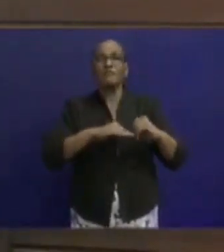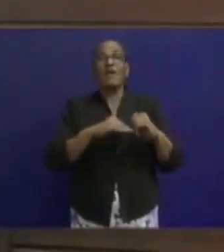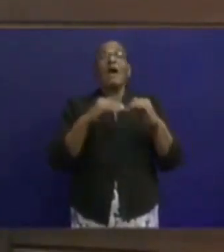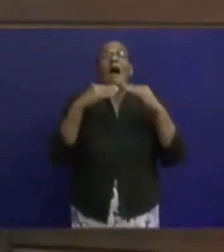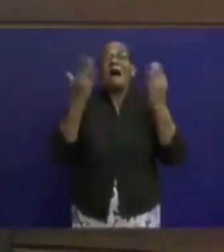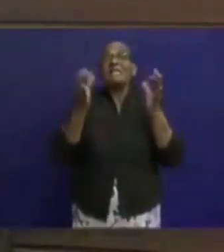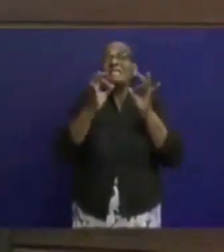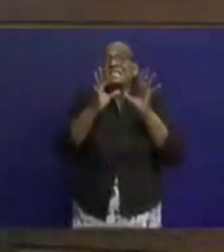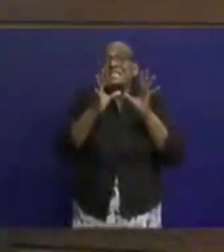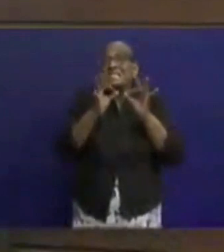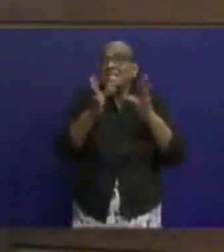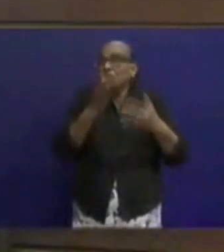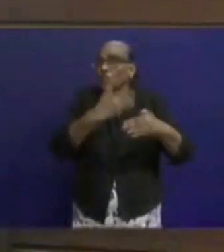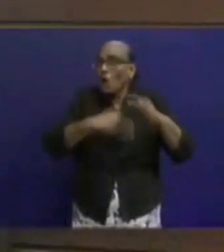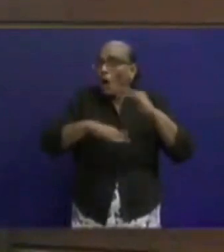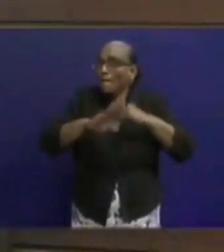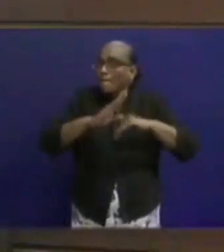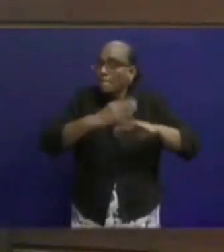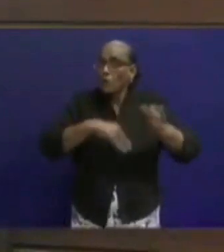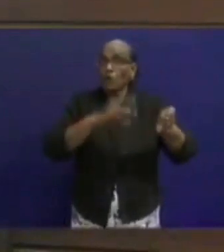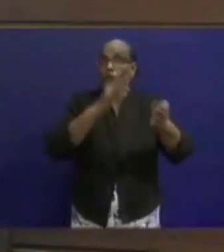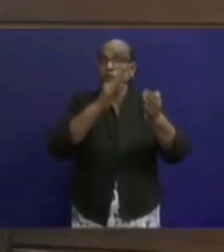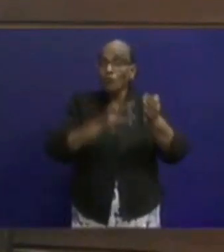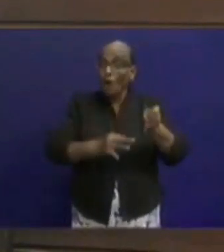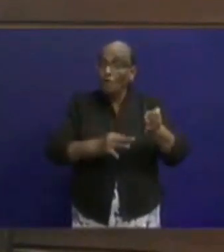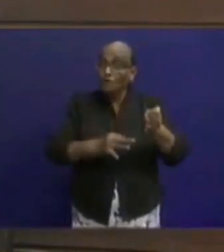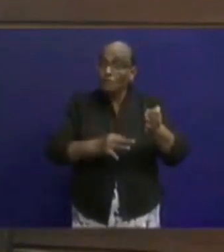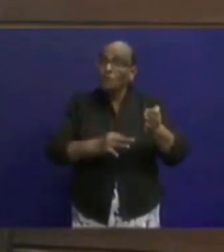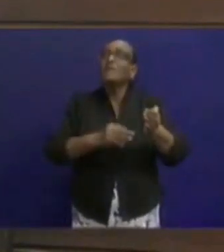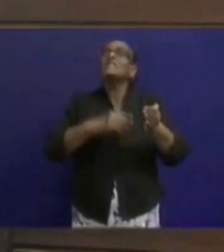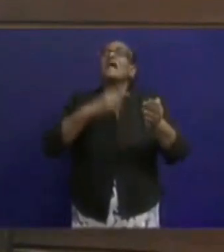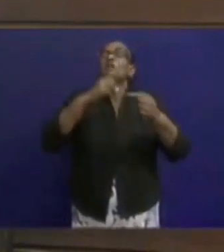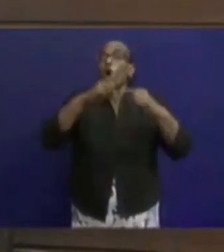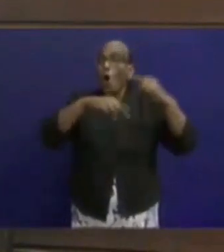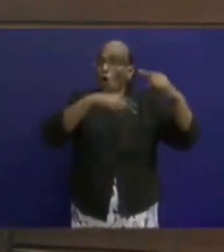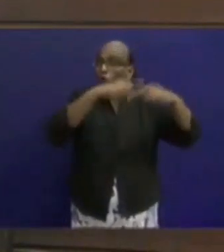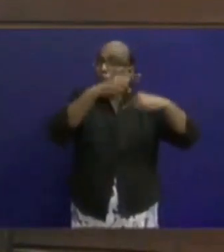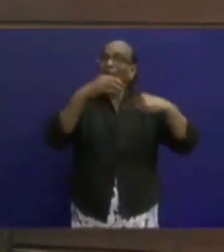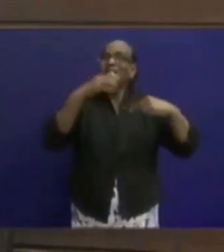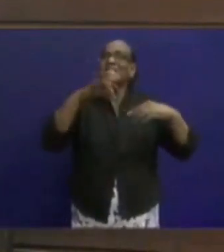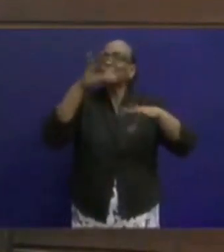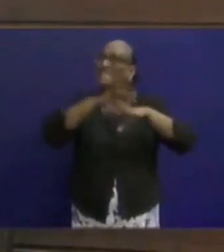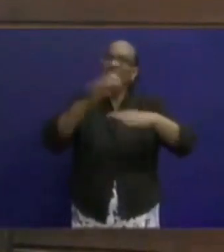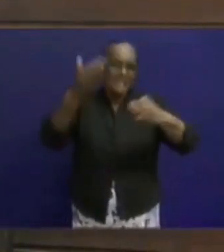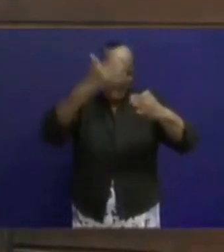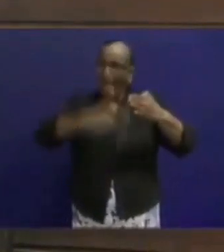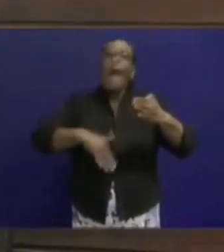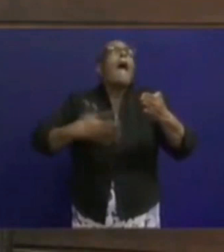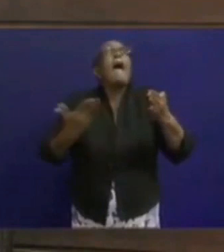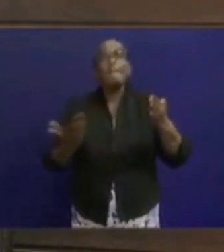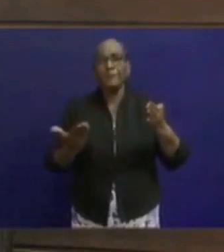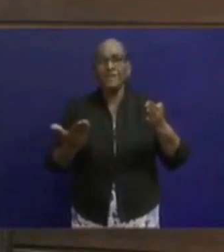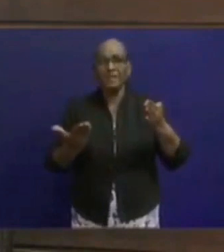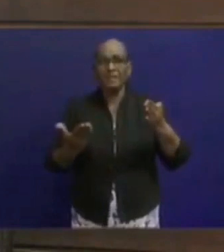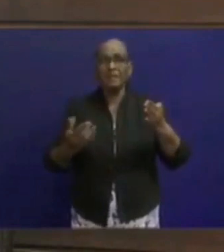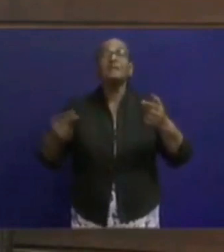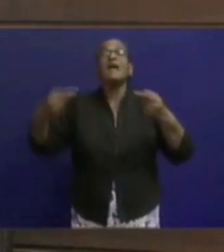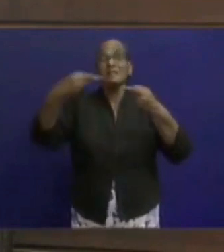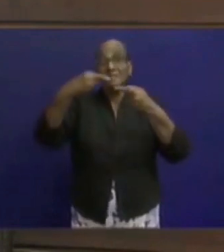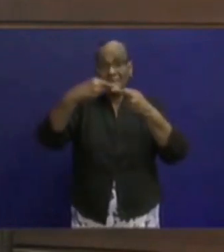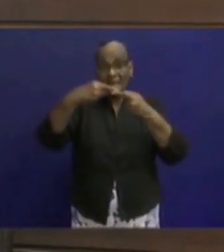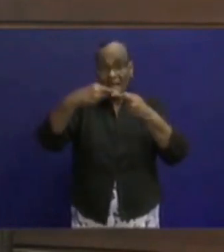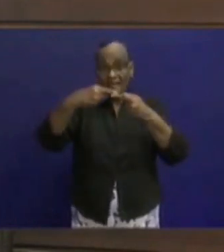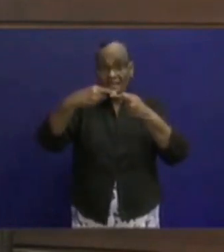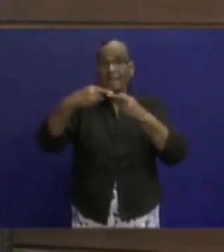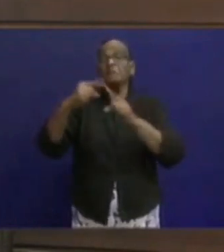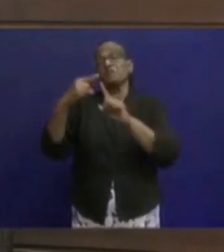als er niets gebeurt en in de periode van thuisquarantaine ontwikkelt u geen symptomen waardoor u na getest te zijn